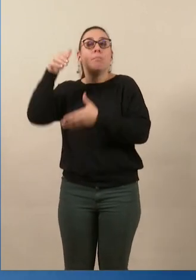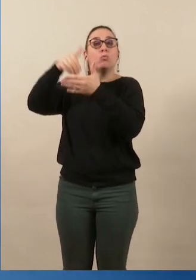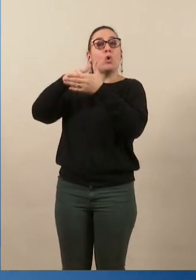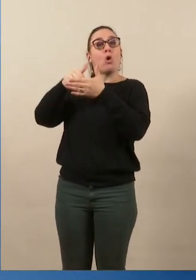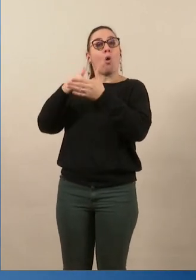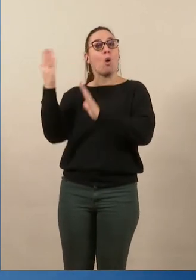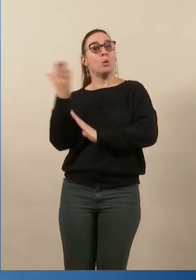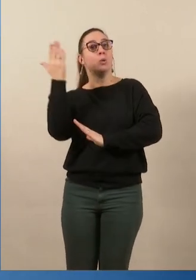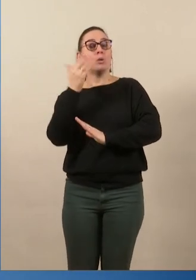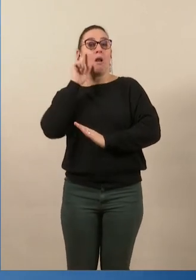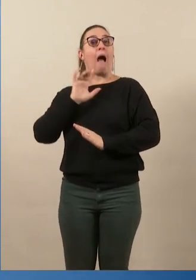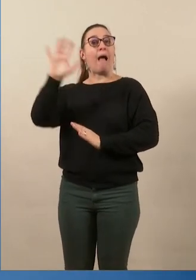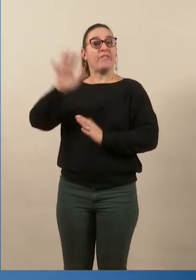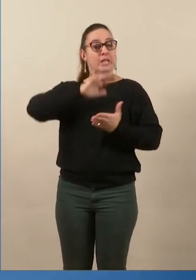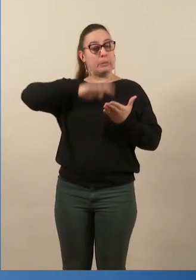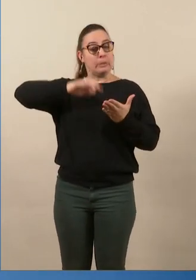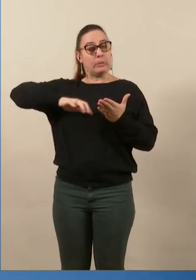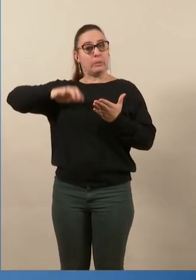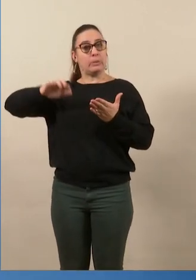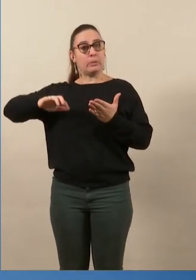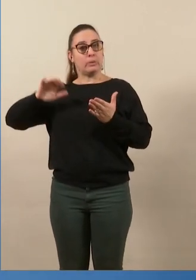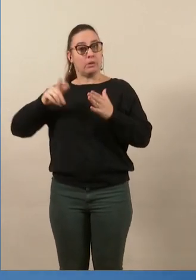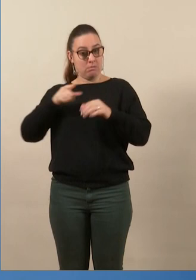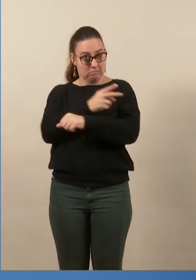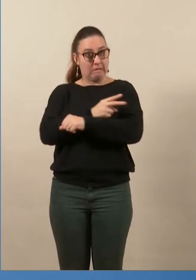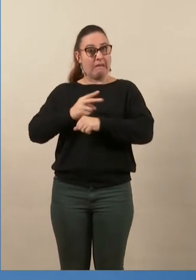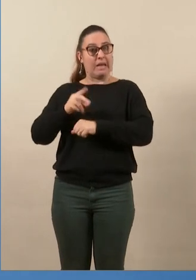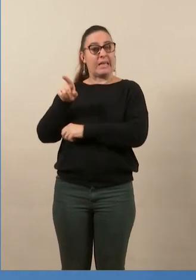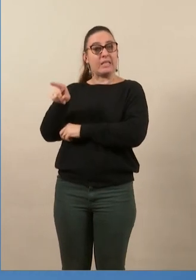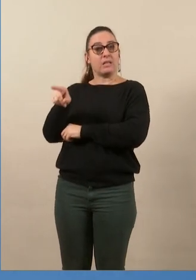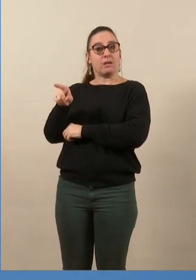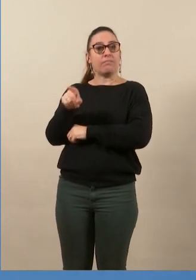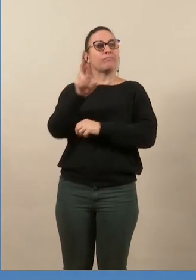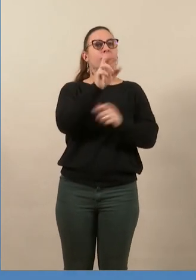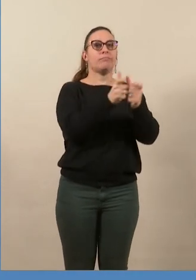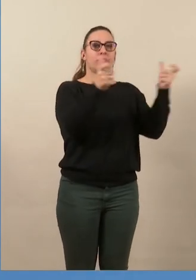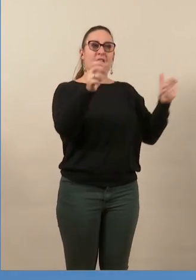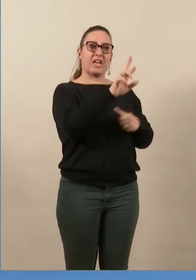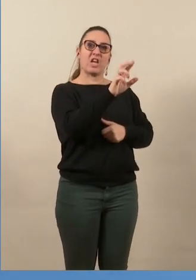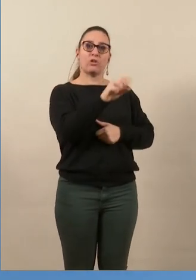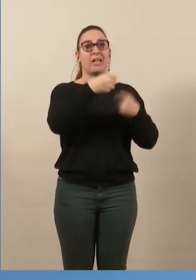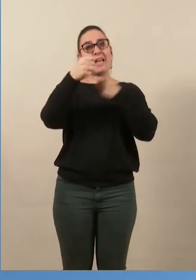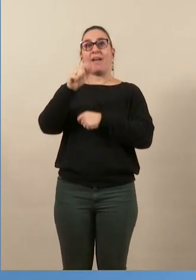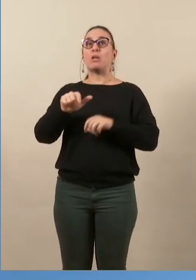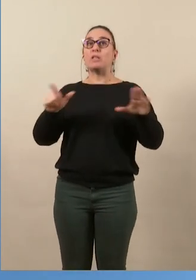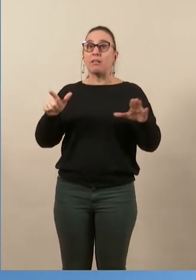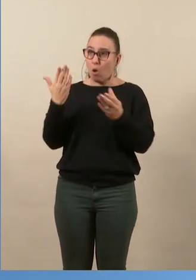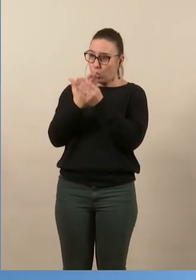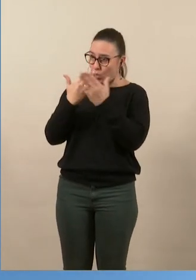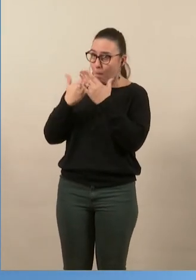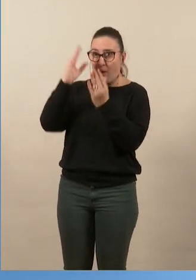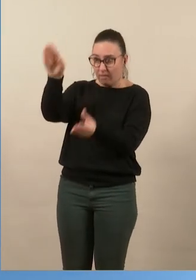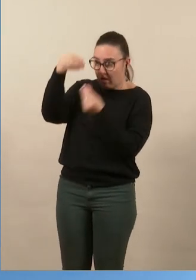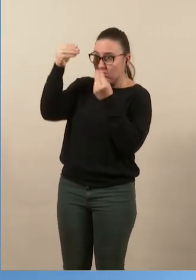avis qui exprime le fait que ce risque avec Richardson ça fait un point se avez-vous un document